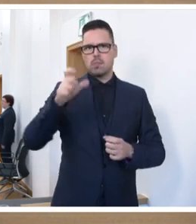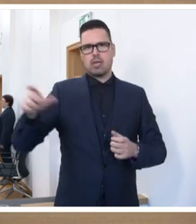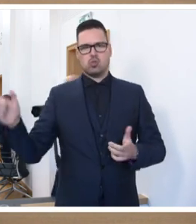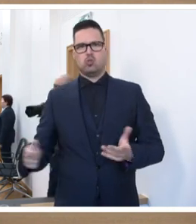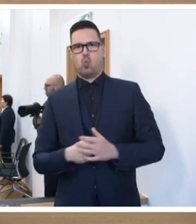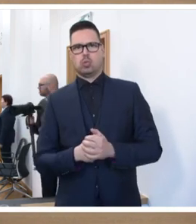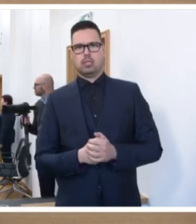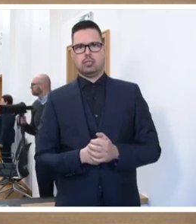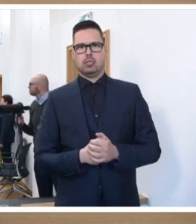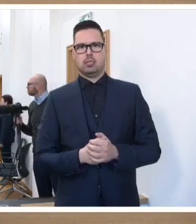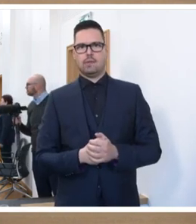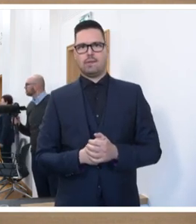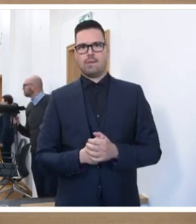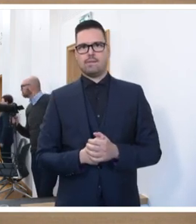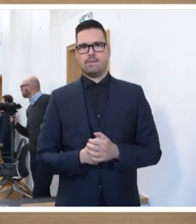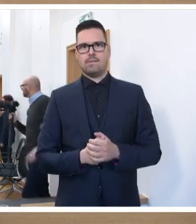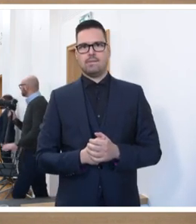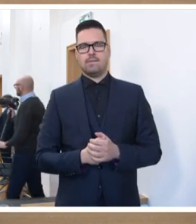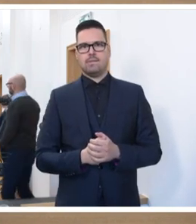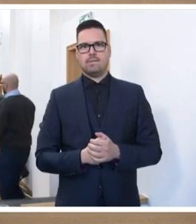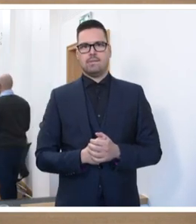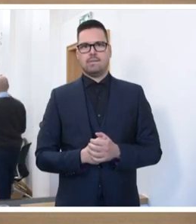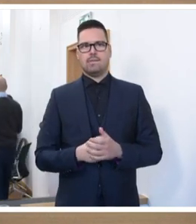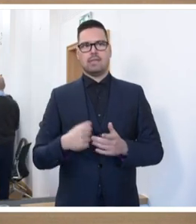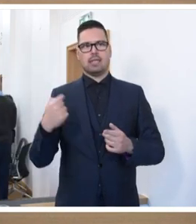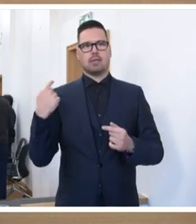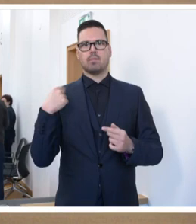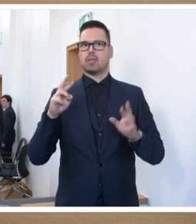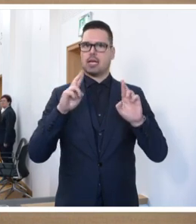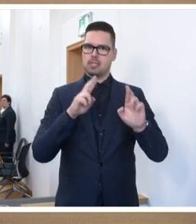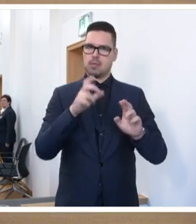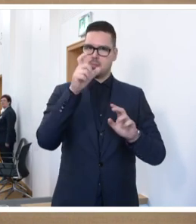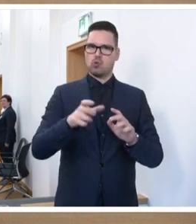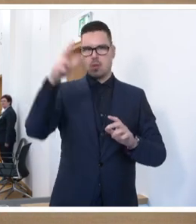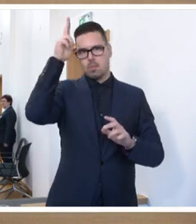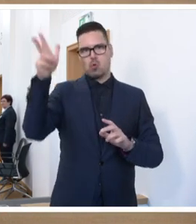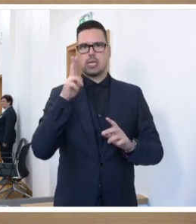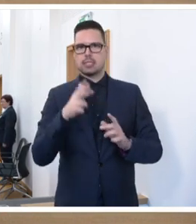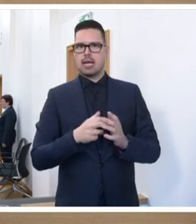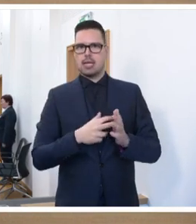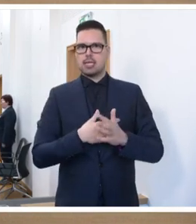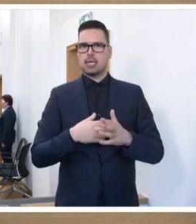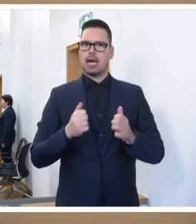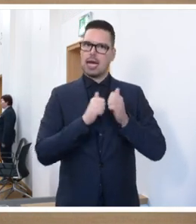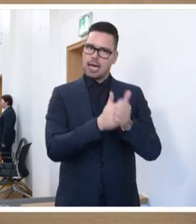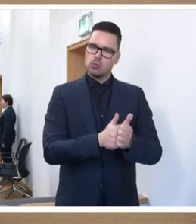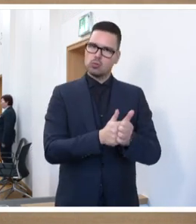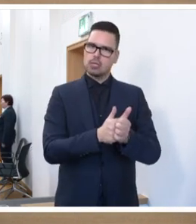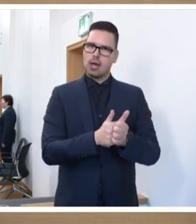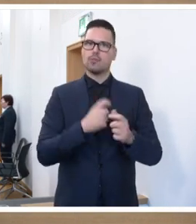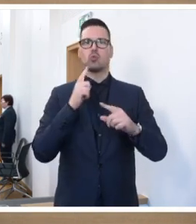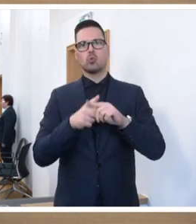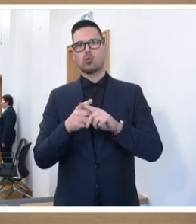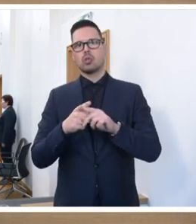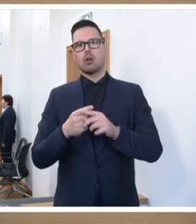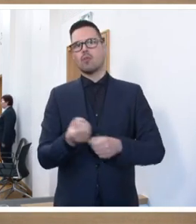nie dagewesenen Ausmaß gegenüber den eben von mir genannten Respektpersonen, Polizistinnen und Polizisten, Rettungskräften und Feuerwehrleuten. Sie